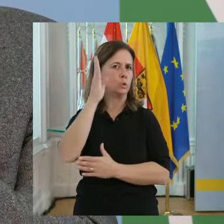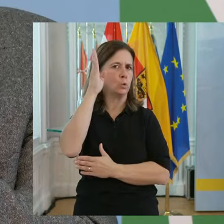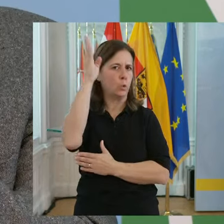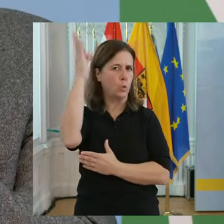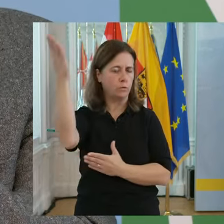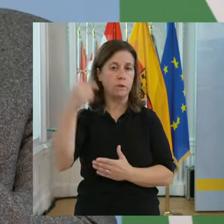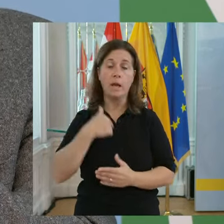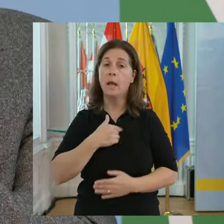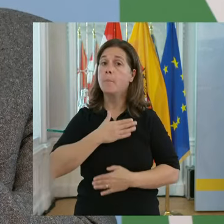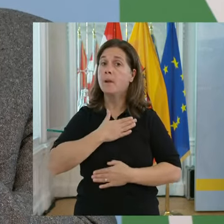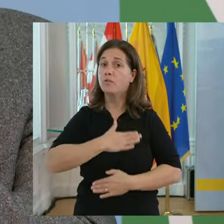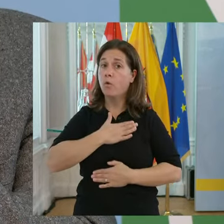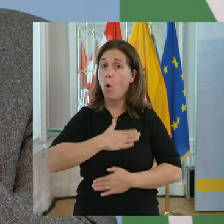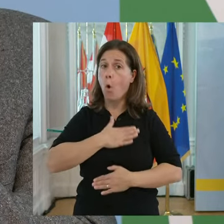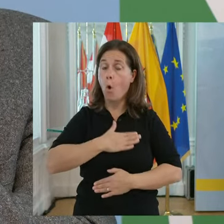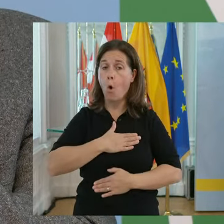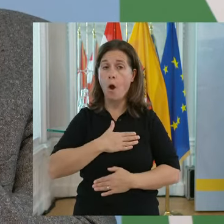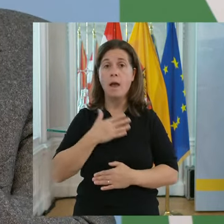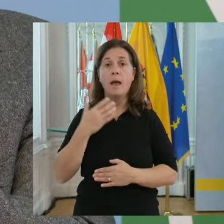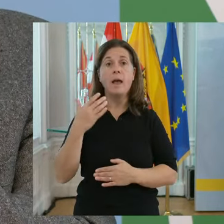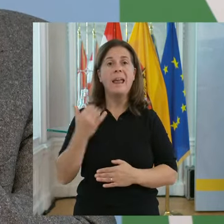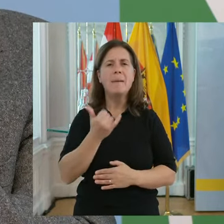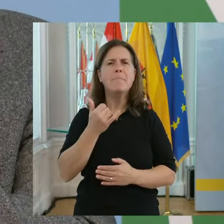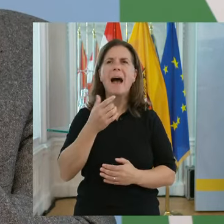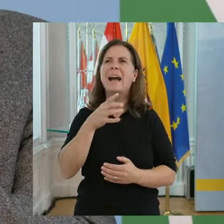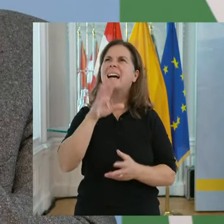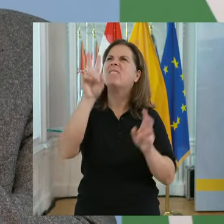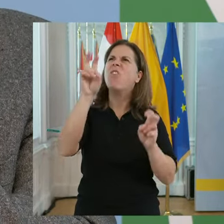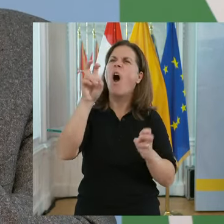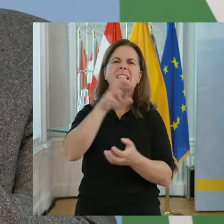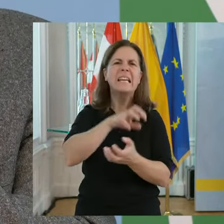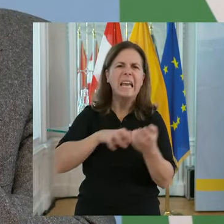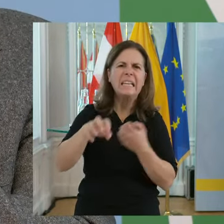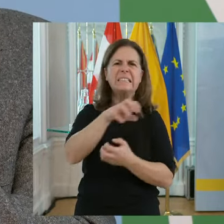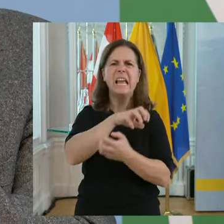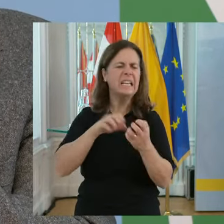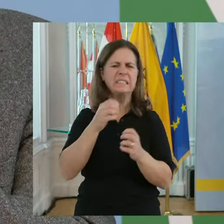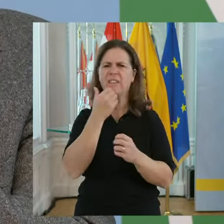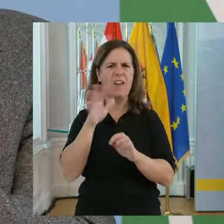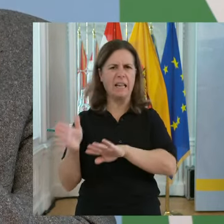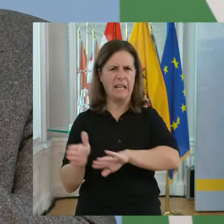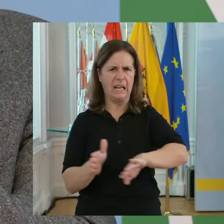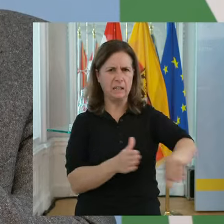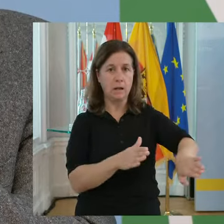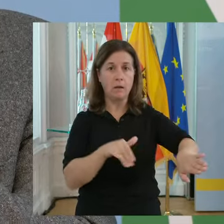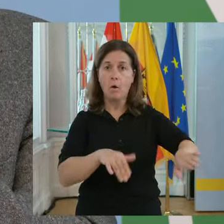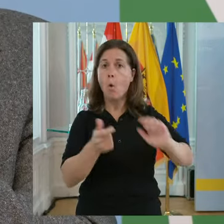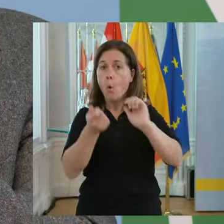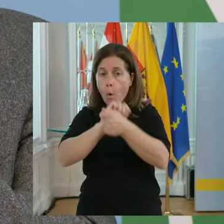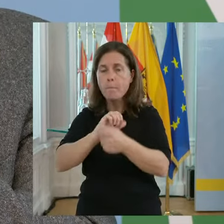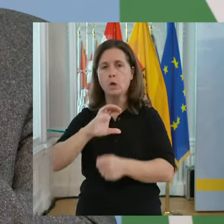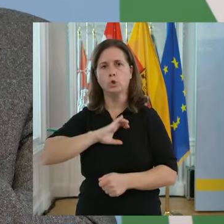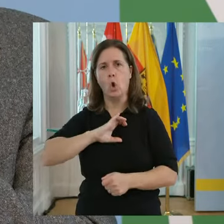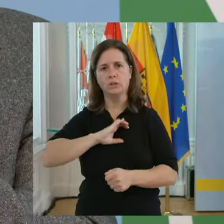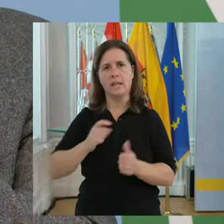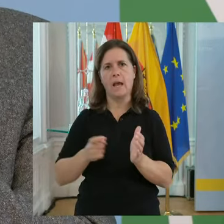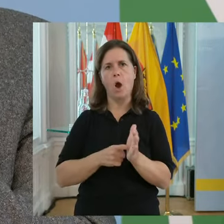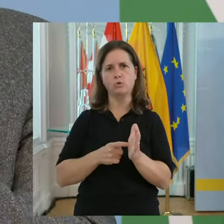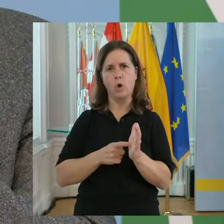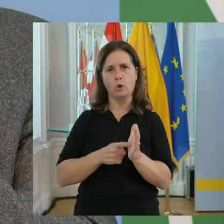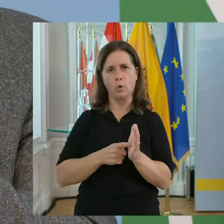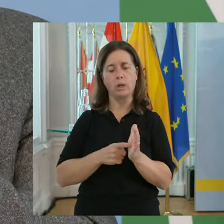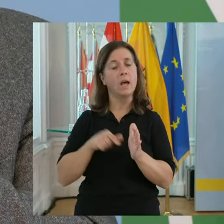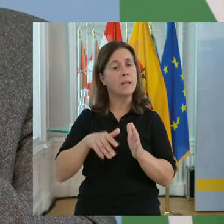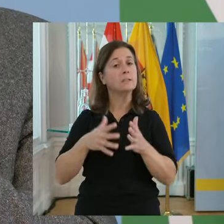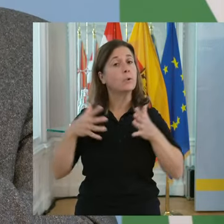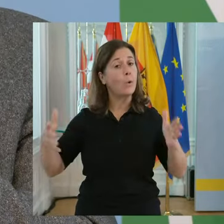Ich bin sehr froh, dass Sie nicht immer von Krisen sprechen wollen, sondern von Chancen und von Herausforderungen. Und das ist eine